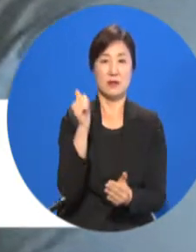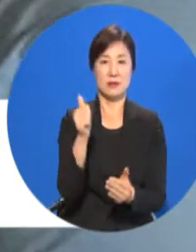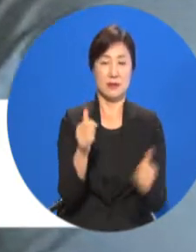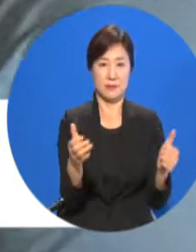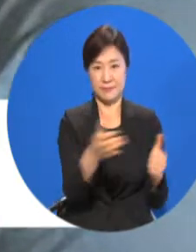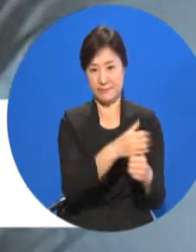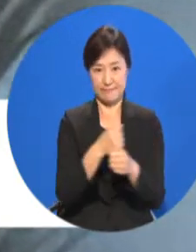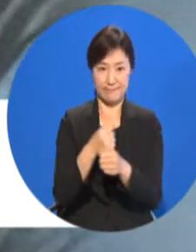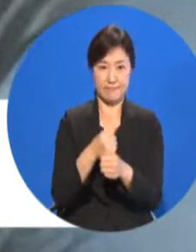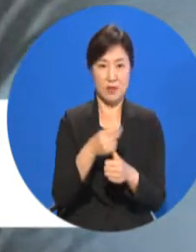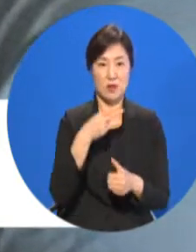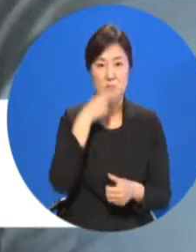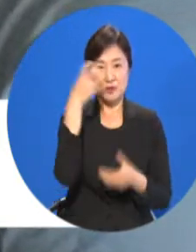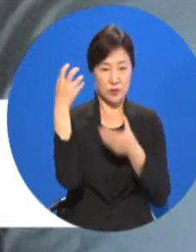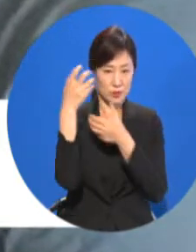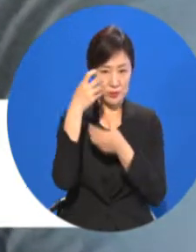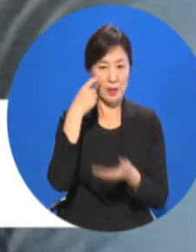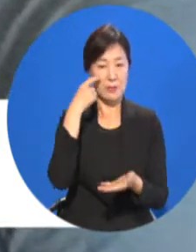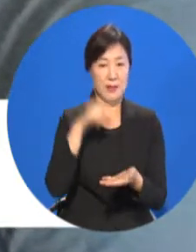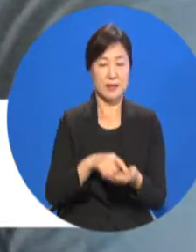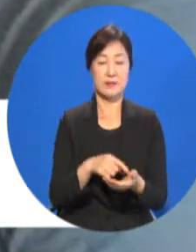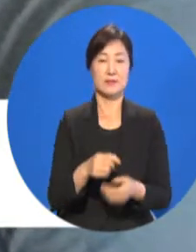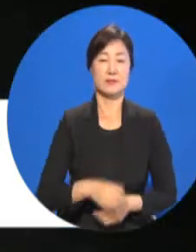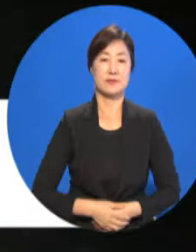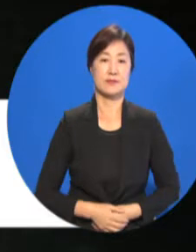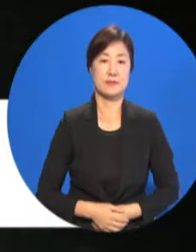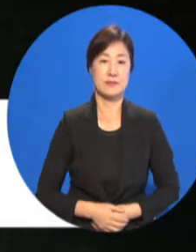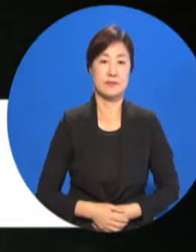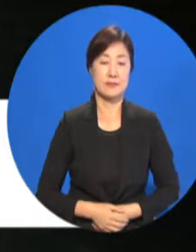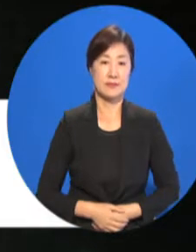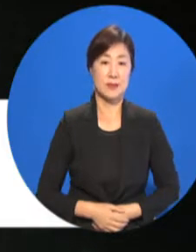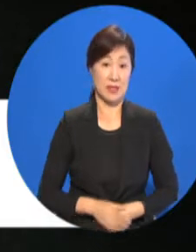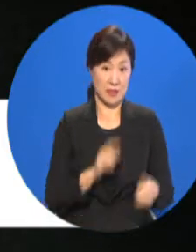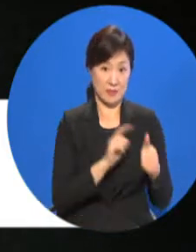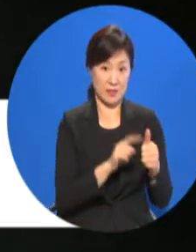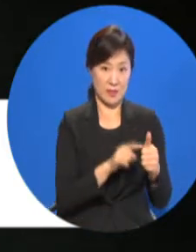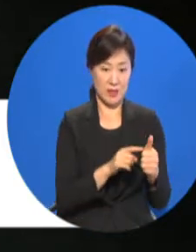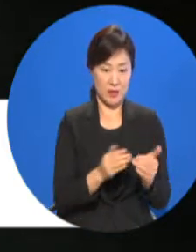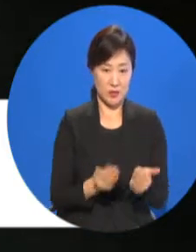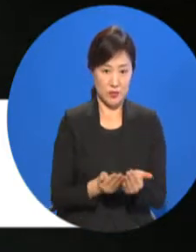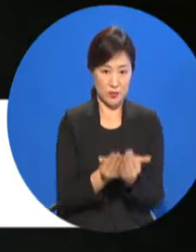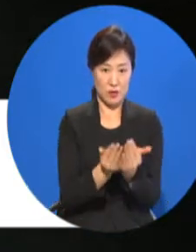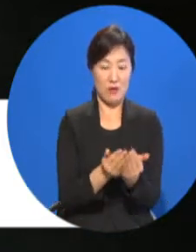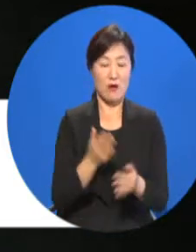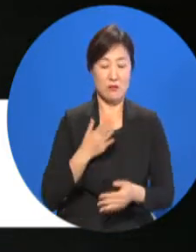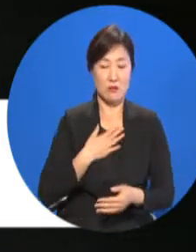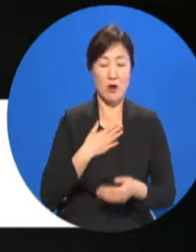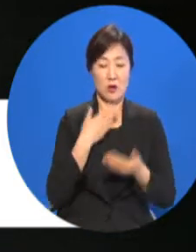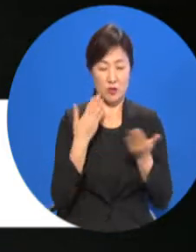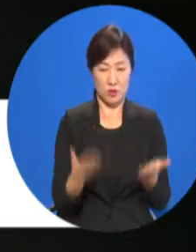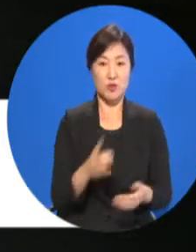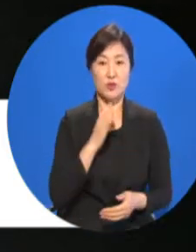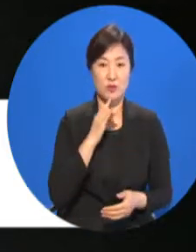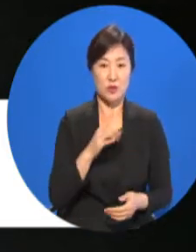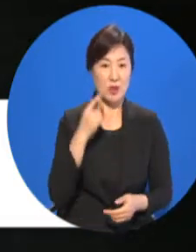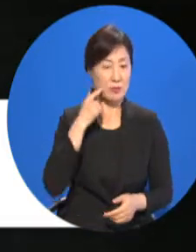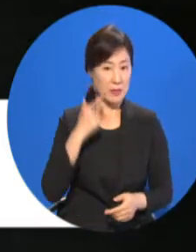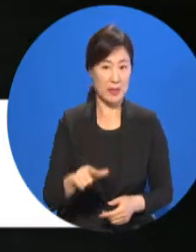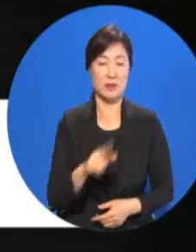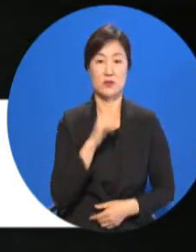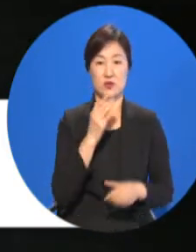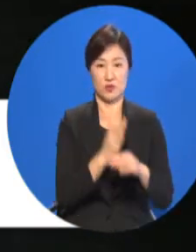A씨를 음주 운항 혐의로 적발했습니다. 해경은 A씨가 출항 후 침실에서 휴식을 취했다며 혐의를 부인하고